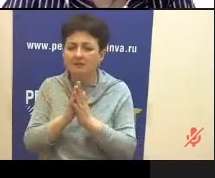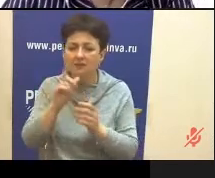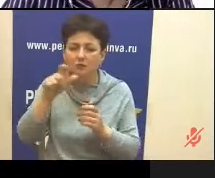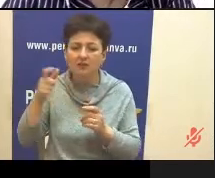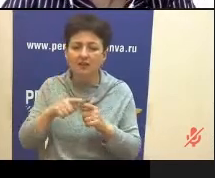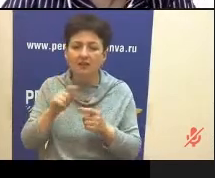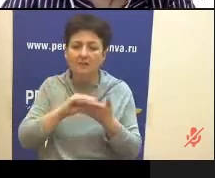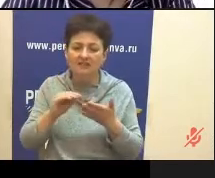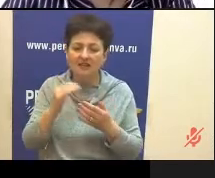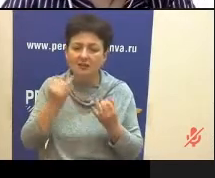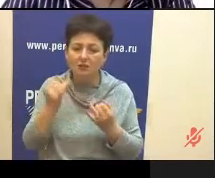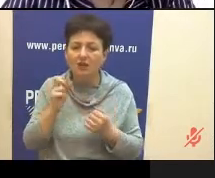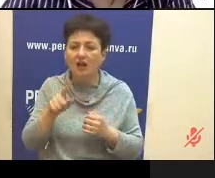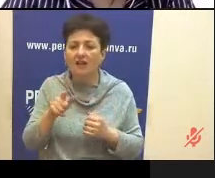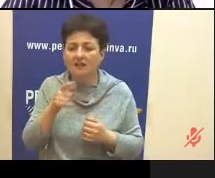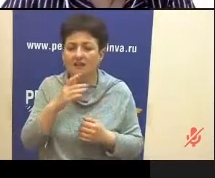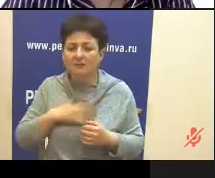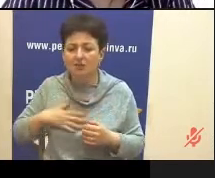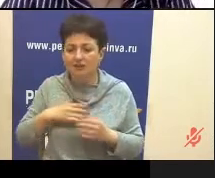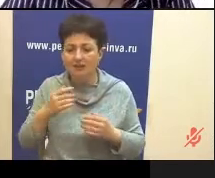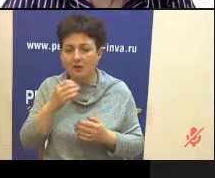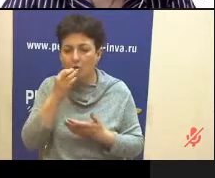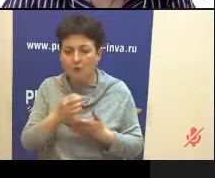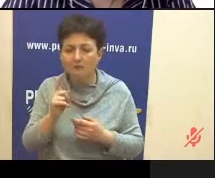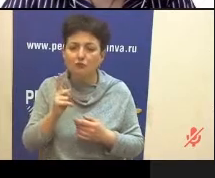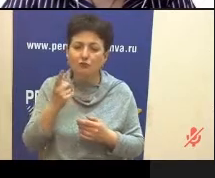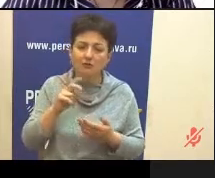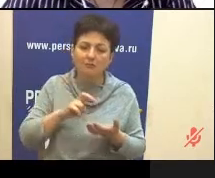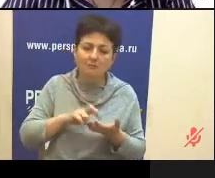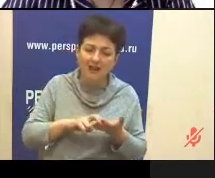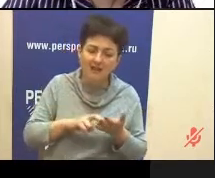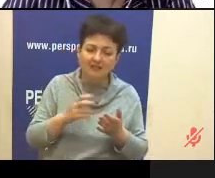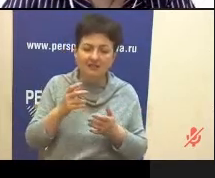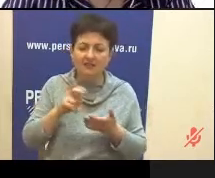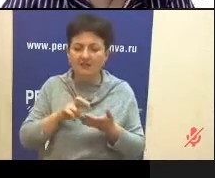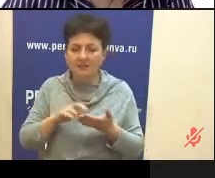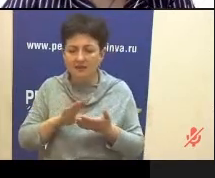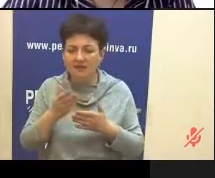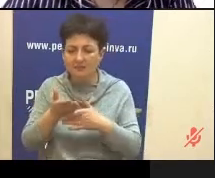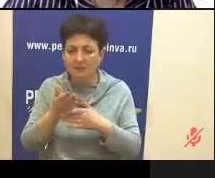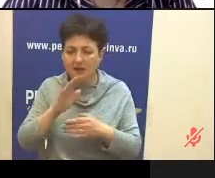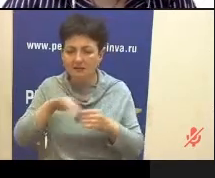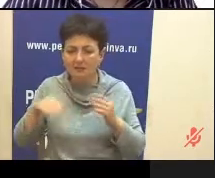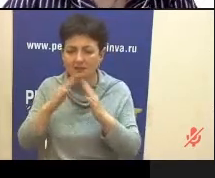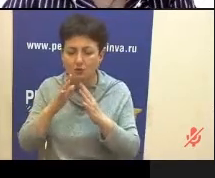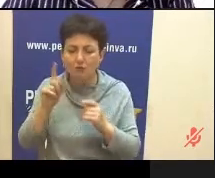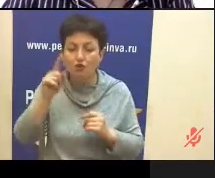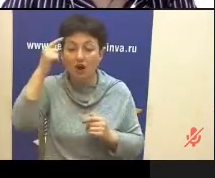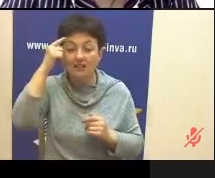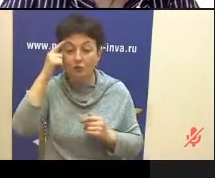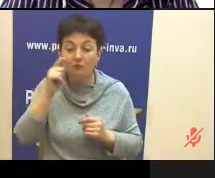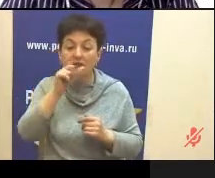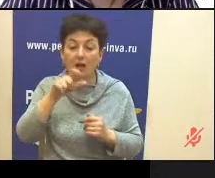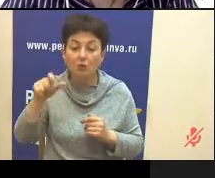людей писать истории о том, как они переживали этот опыт, почему они боятся или не боятся помогать бездомным,